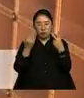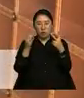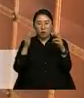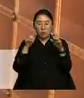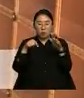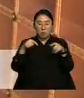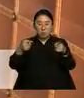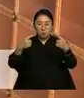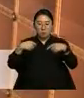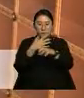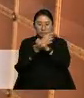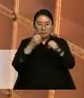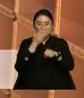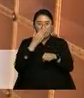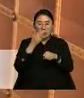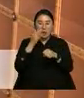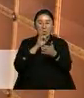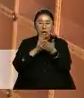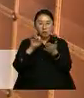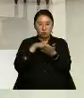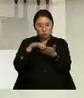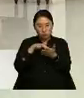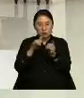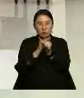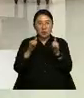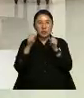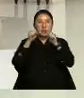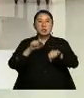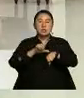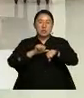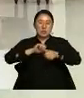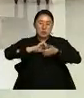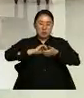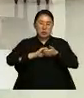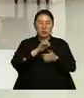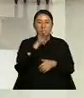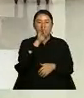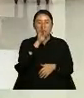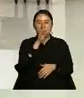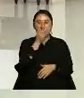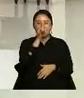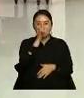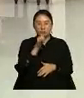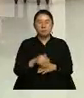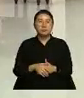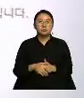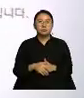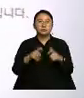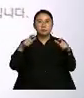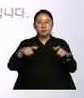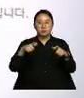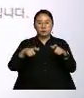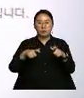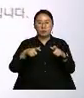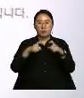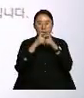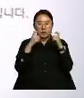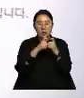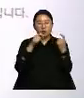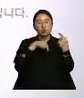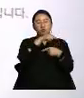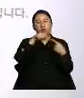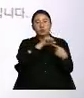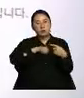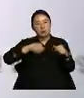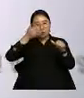예약을 받게 하고 1일 이용객 수와 머무는 시간도 제한하기로 했습니다 지역 사설 봉안당 n 운영